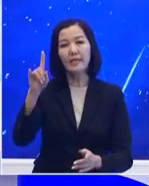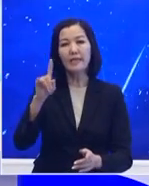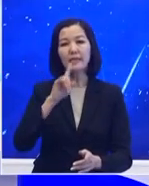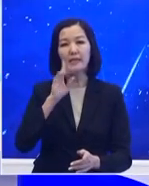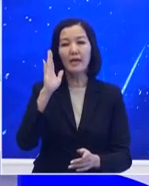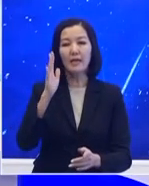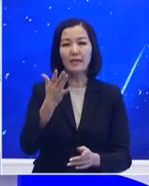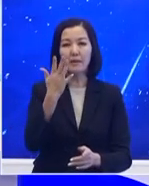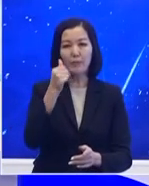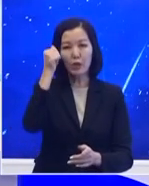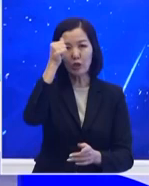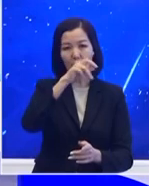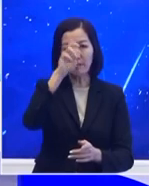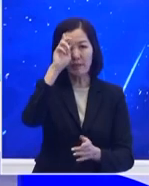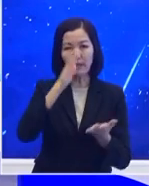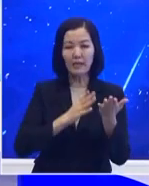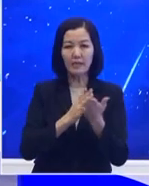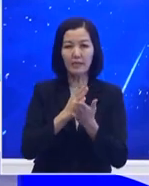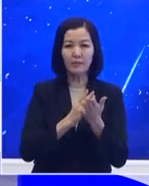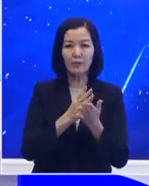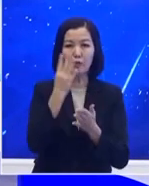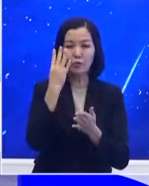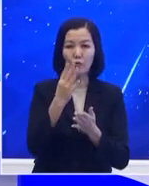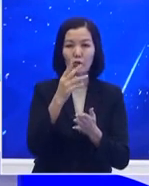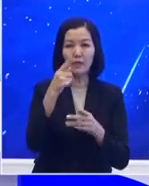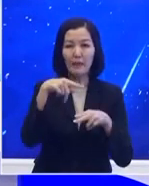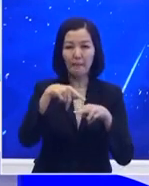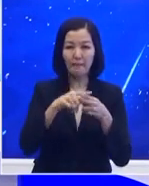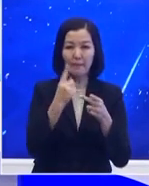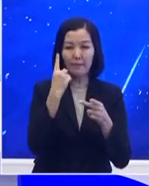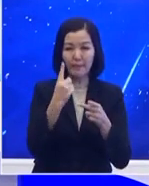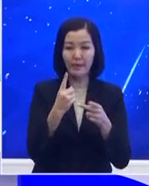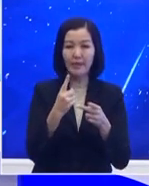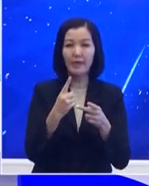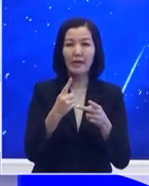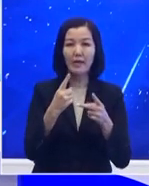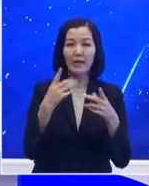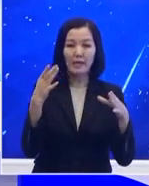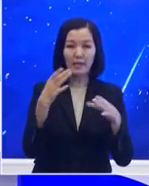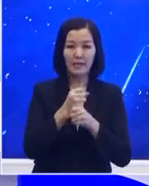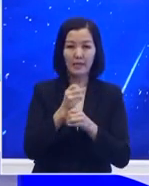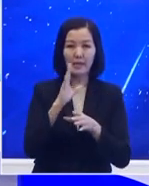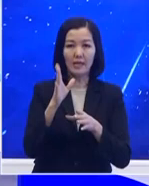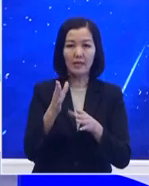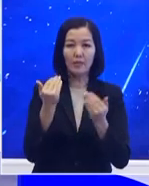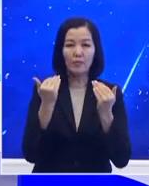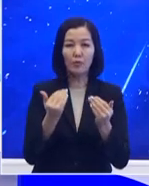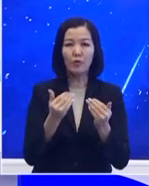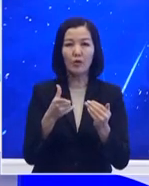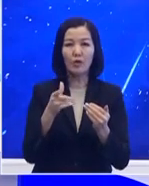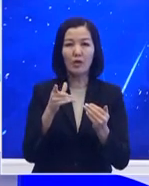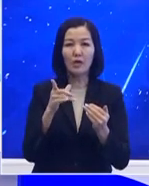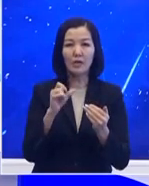Қазақстанда алдағы 5 жылда мемлекет қызметкерлерінің 4-тен 1 қысқармақ. Бұл туралы облыстық әдеп жөніндегі уәкілі Ғали Асқар